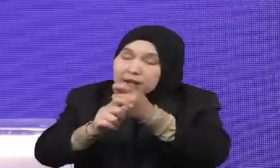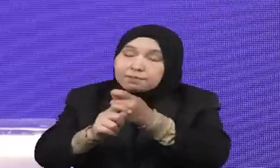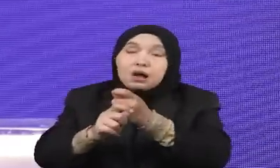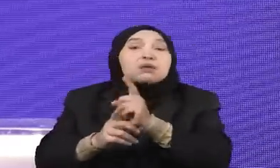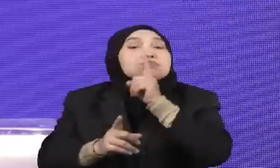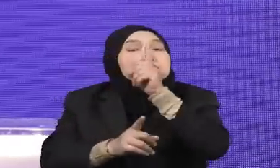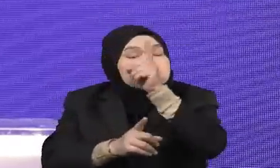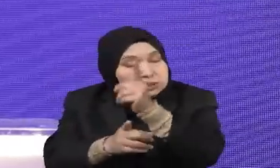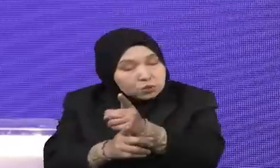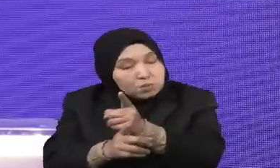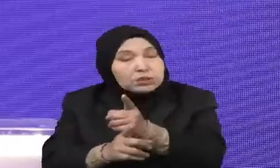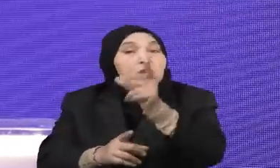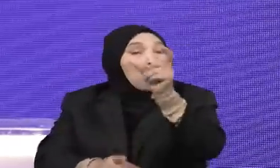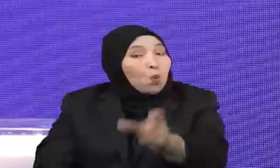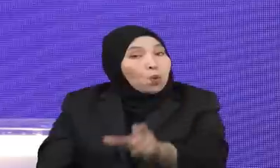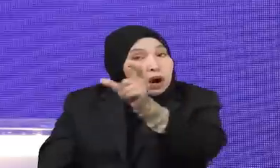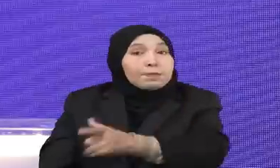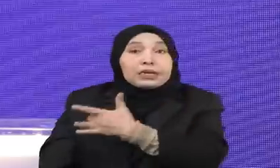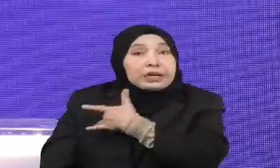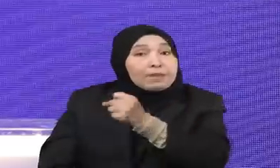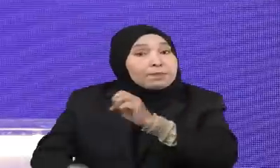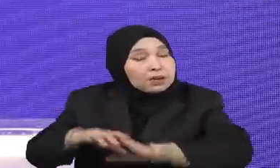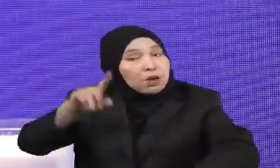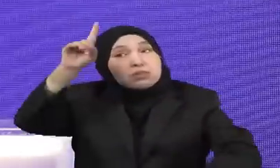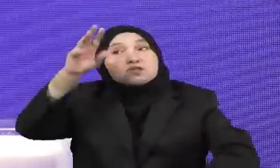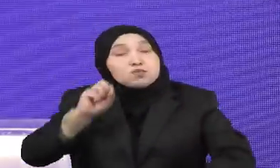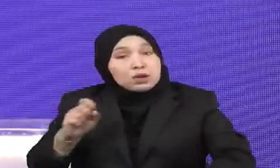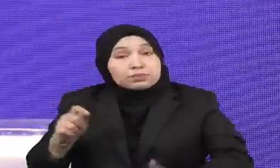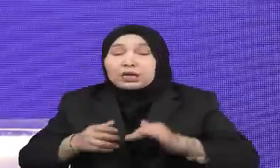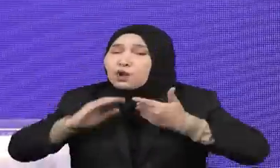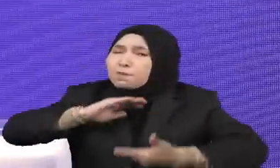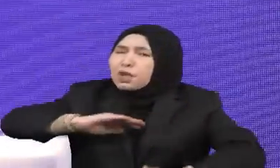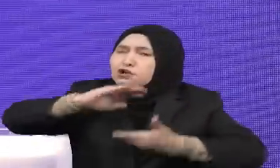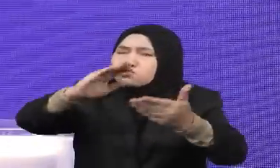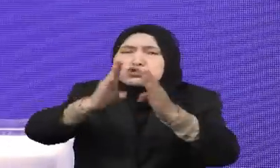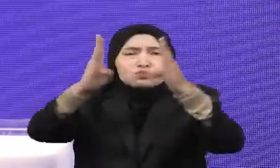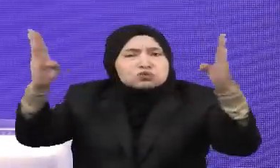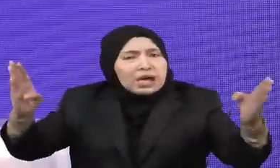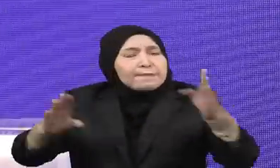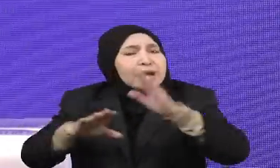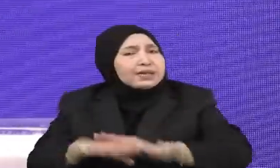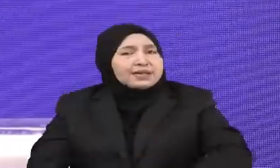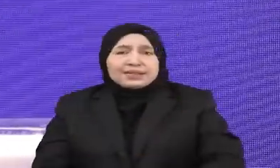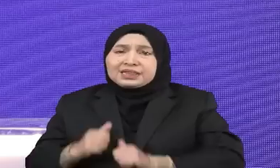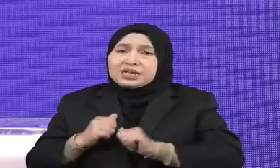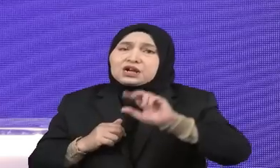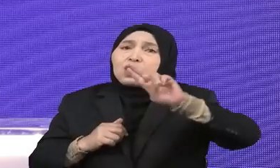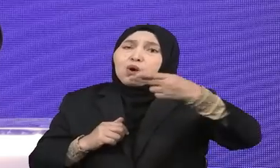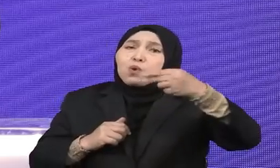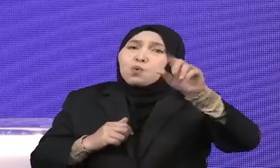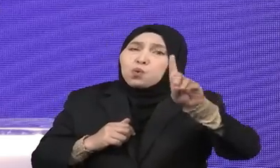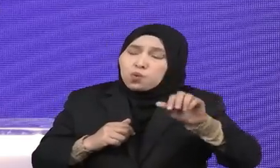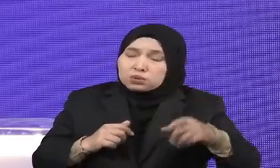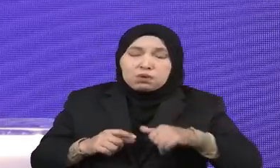adalah orang yang yang beriman kepada Allah Subhanahu wa ta'ala dan ini Mesir besar kepada tentara uhud maksudnya Allah